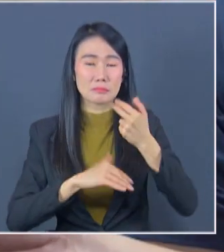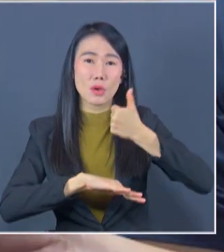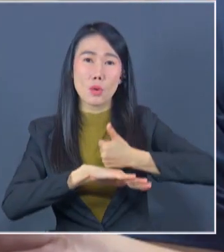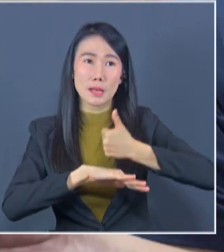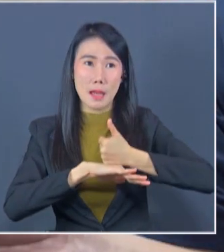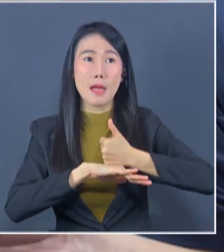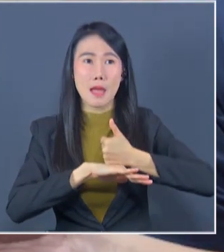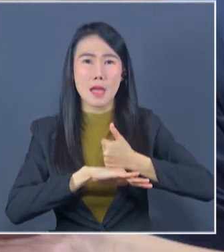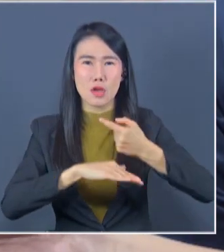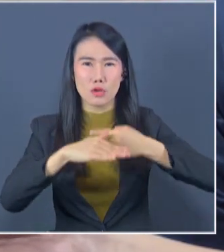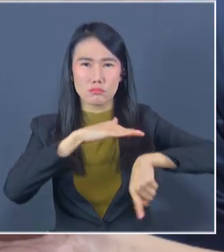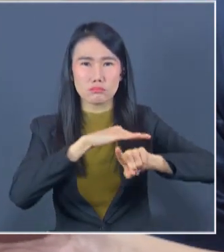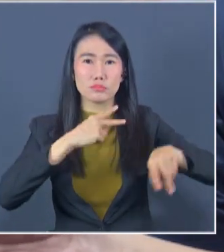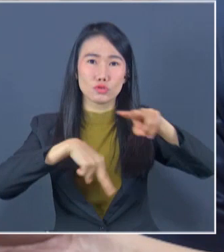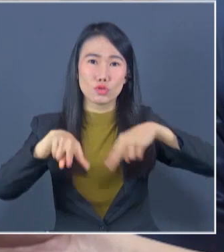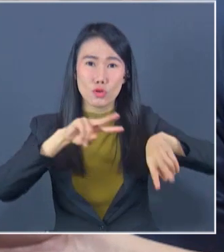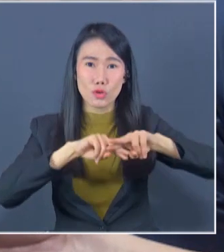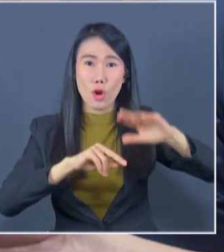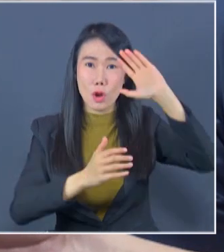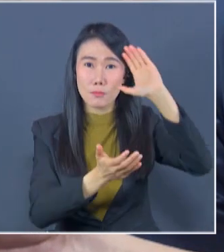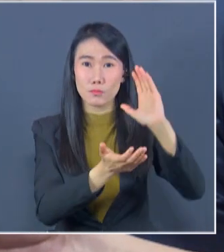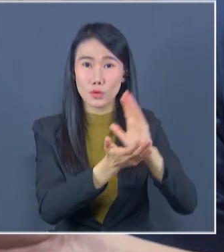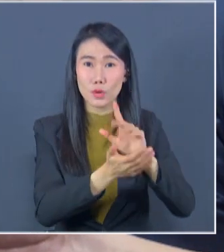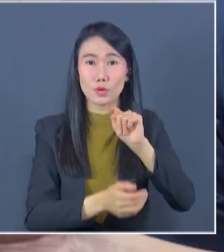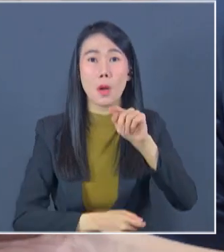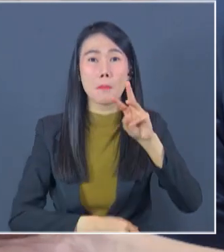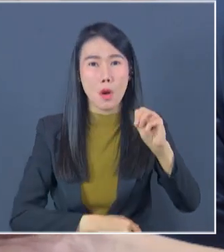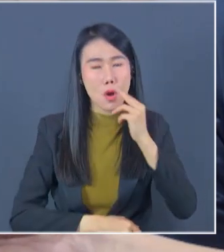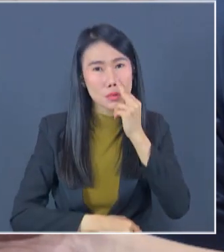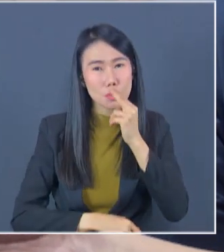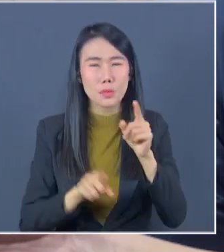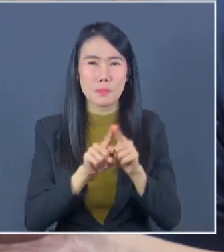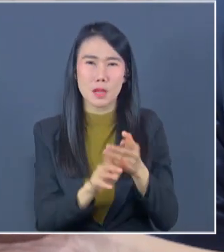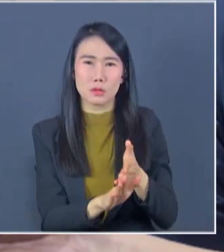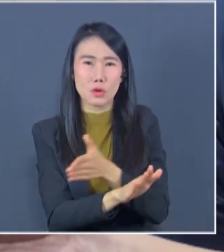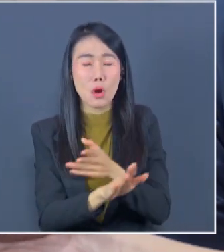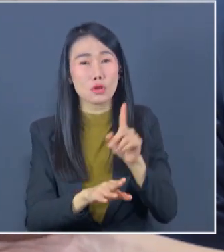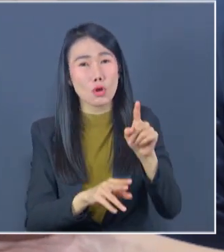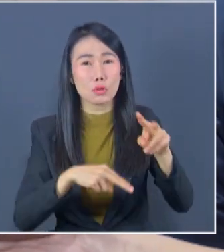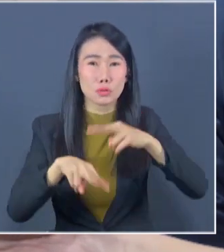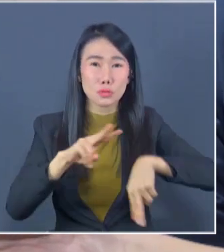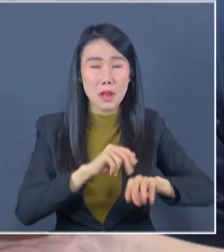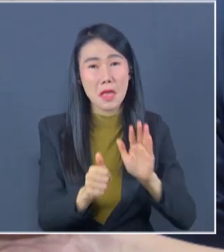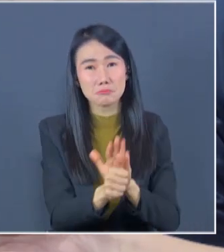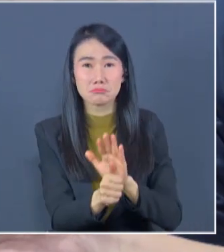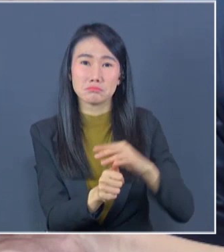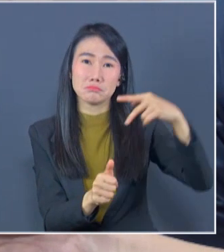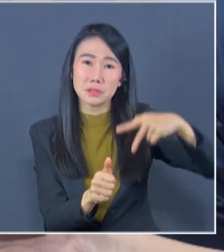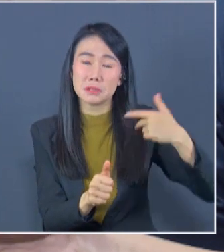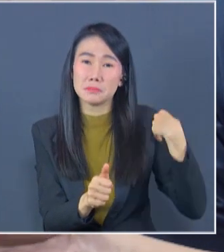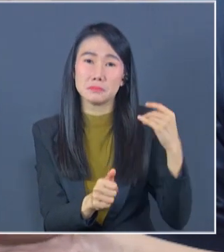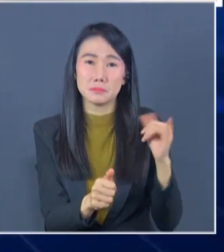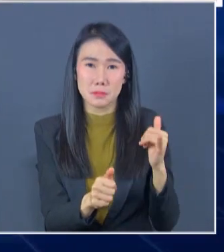ได้สั่งการให้มีการตรวจสอบตำรวจท่องเที่ยวที่อยู่ในคลิปนี้ว่ามีการสั่งการให้ดูแลอำนวยความสะดวกเป็นกรณีพิเศษหรือ